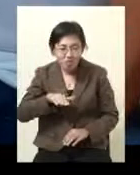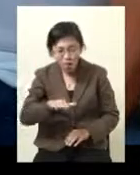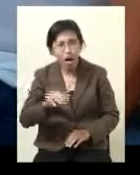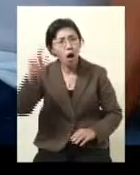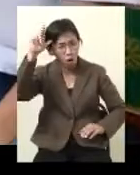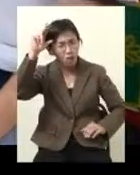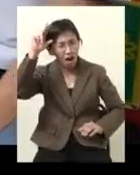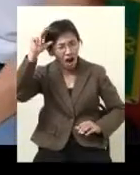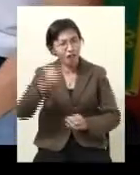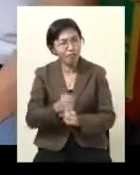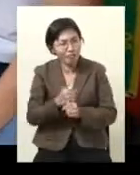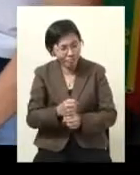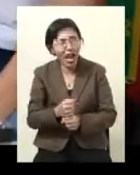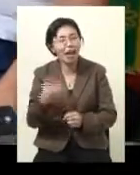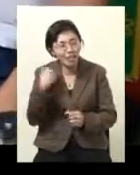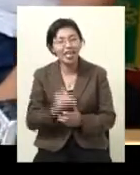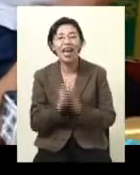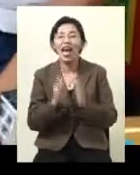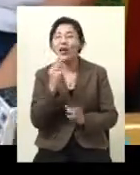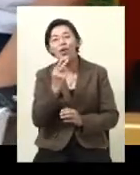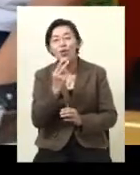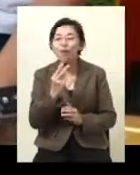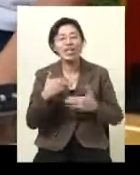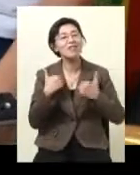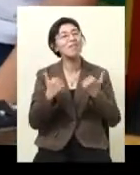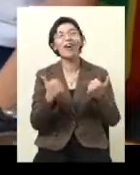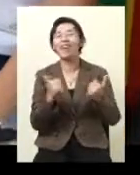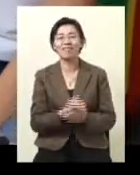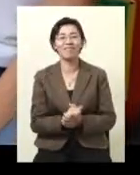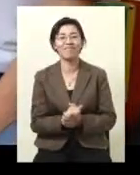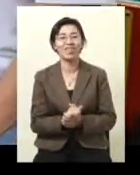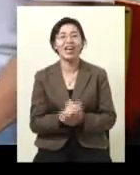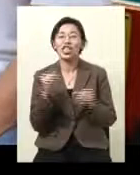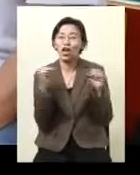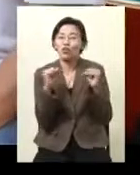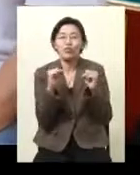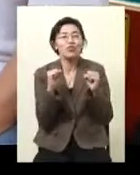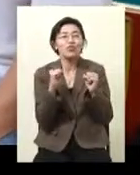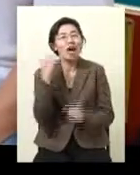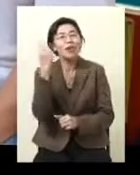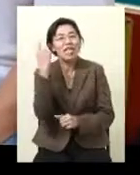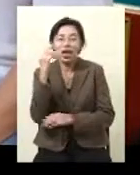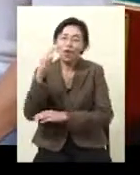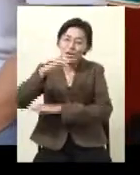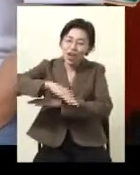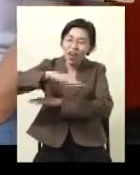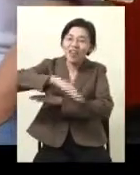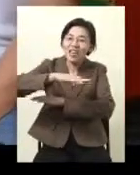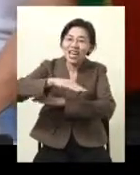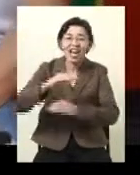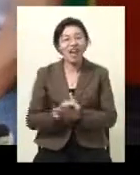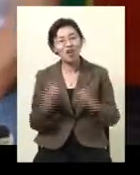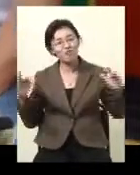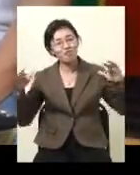ก็มีรถม้าด้วยนะครับก็เป็นบรรยากาศแบบสบายๆเหมาะมากนะครับถ้าเป็นช่วงฤดูหนาวนะช่วงเย็นๆเป็นสถาน